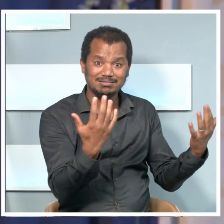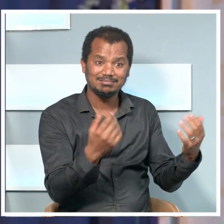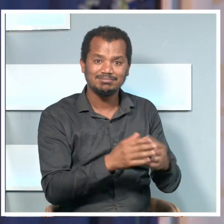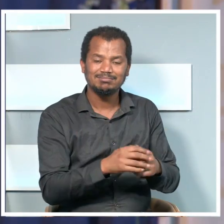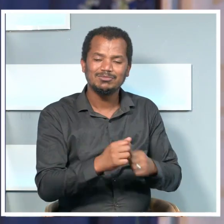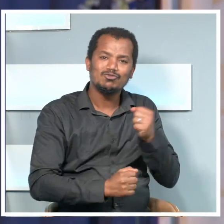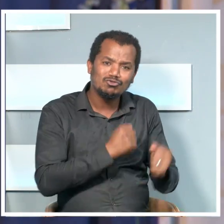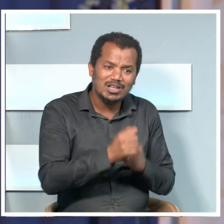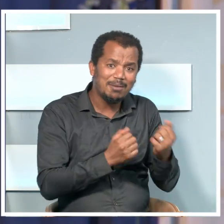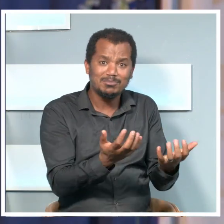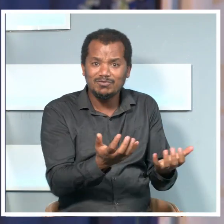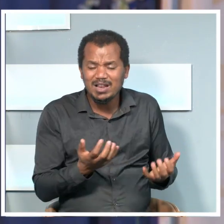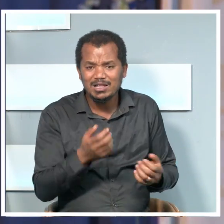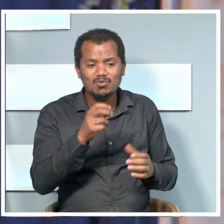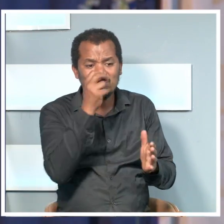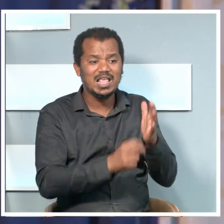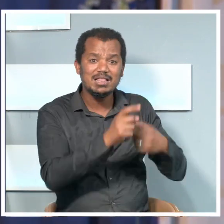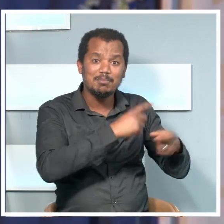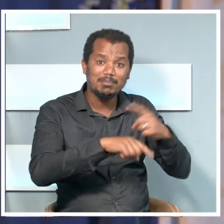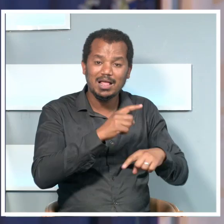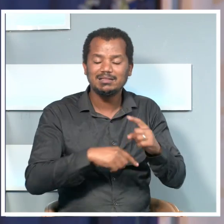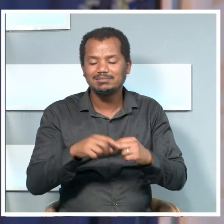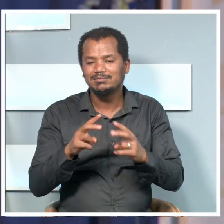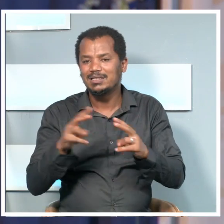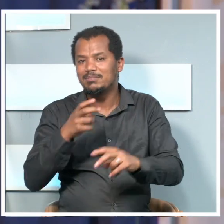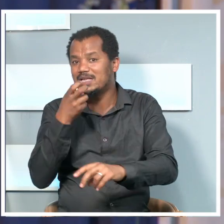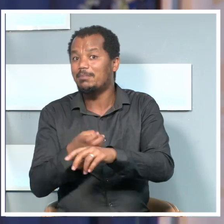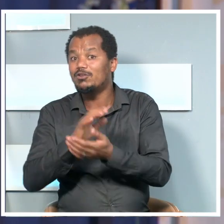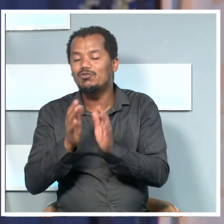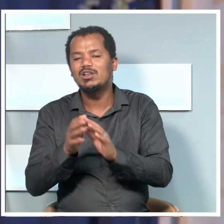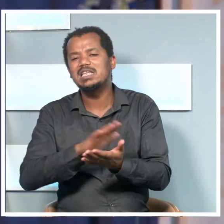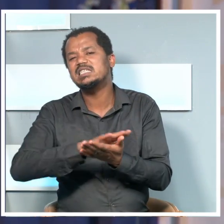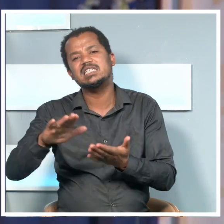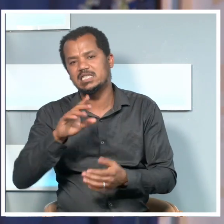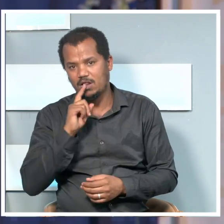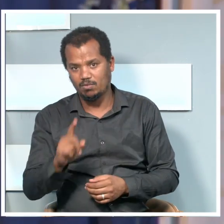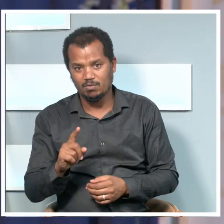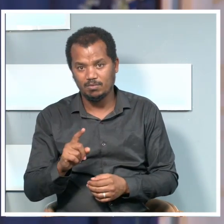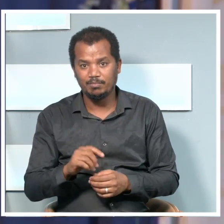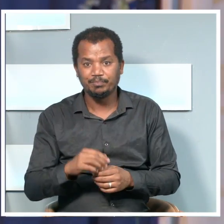የልማት ግስጋሴ የሚፈልገውን ውጤት ለማምጣት አዳጋች እንደሚሆን ግልጽ ነው።